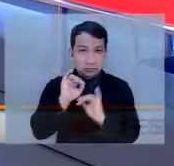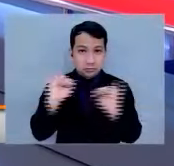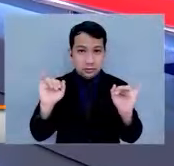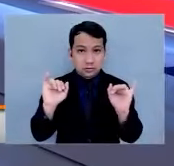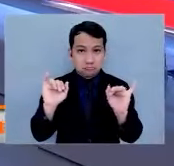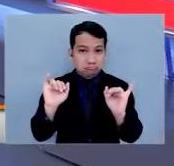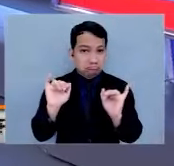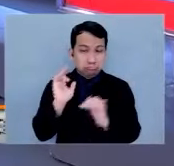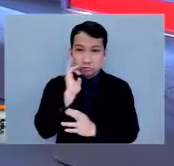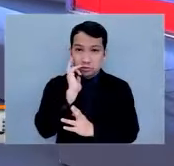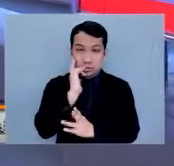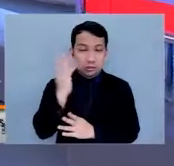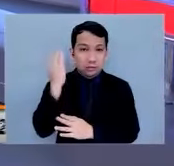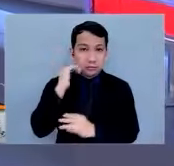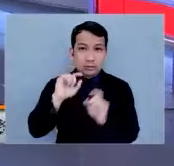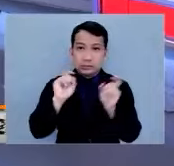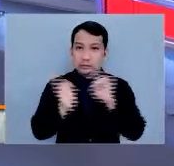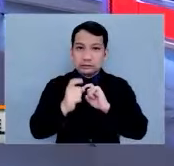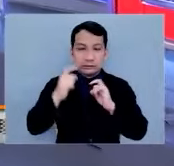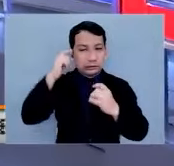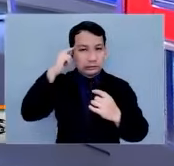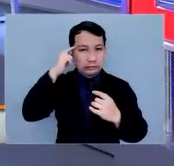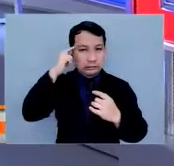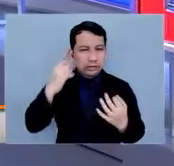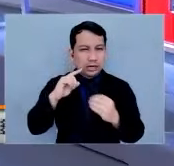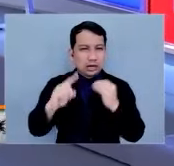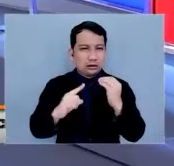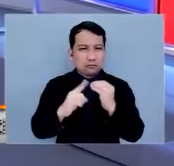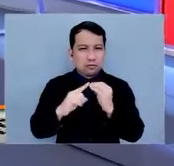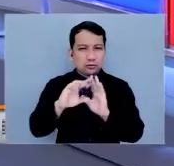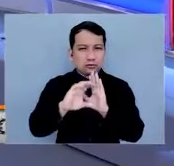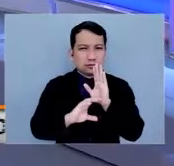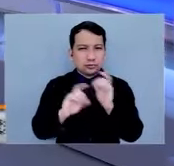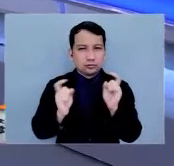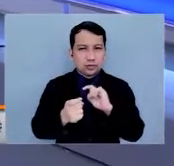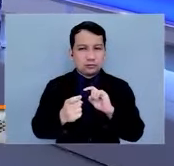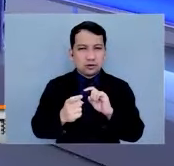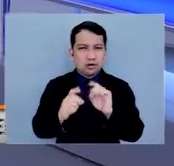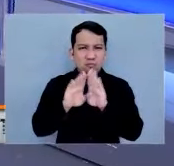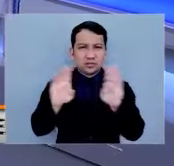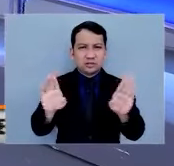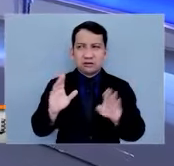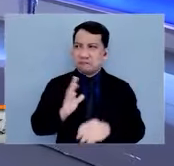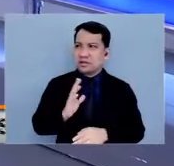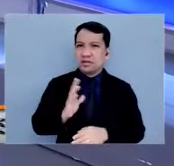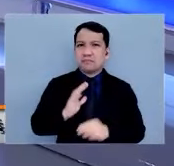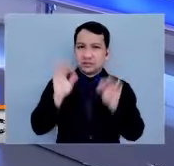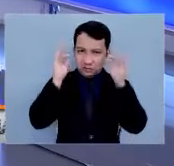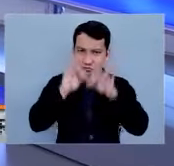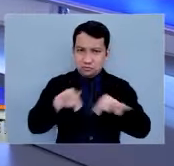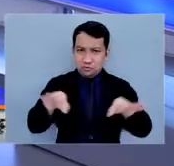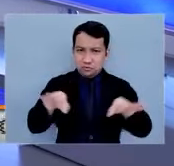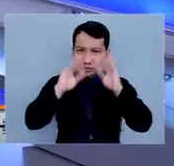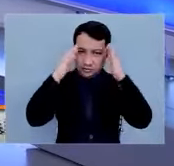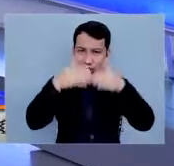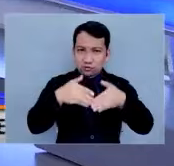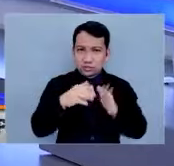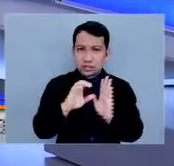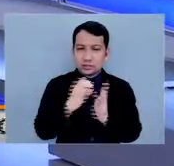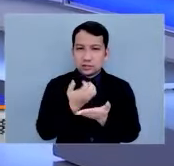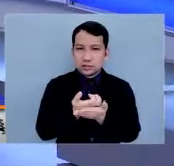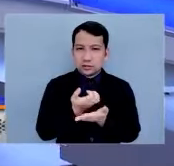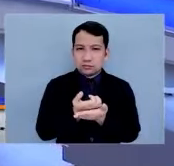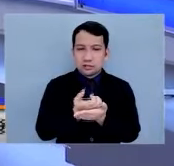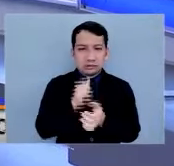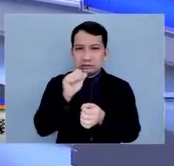siya. Basta hanggang ekonomiya lang at hindi raw pag-uusapan ang pagpapahaba ng termino. Nasa frontline ng balita niyan,